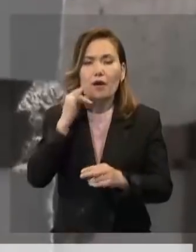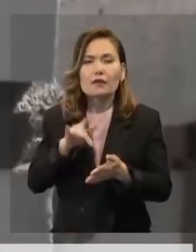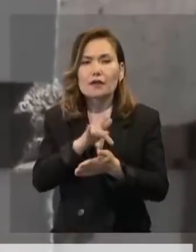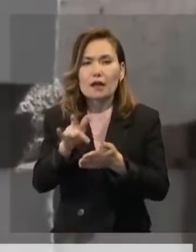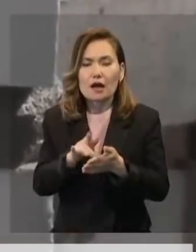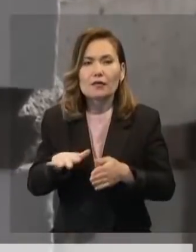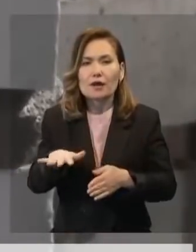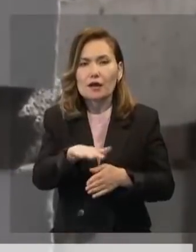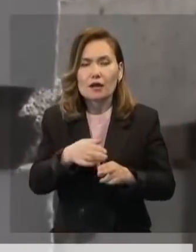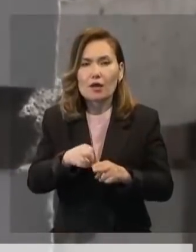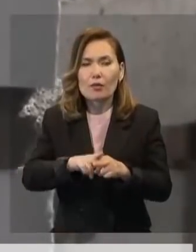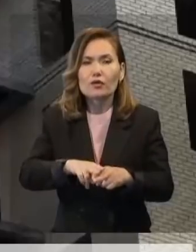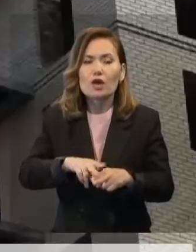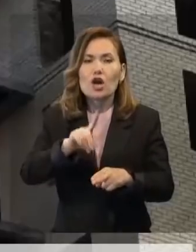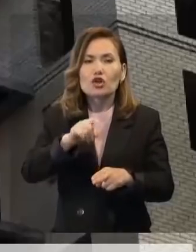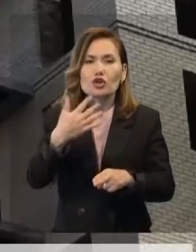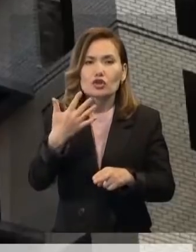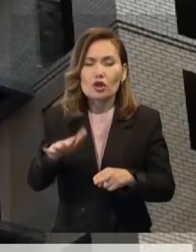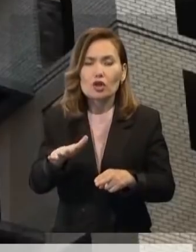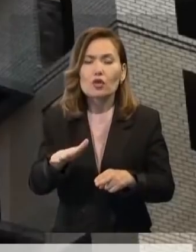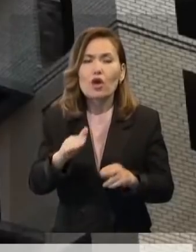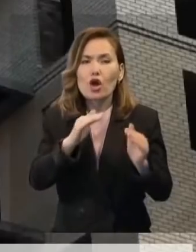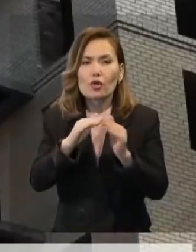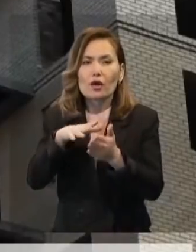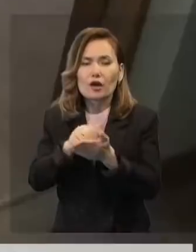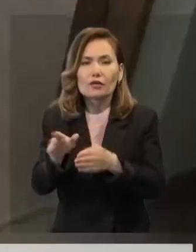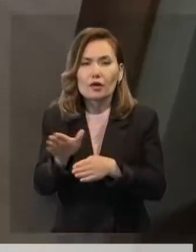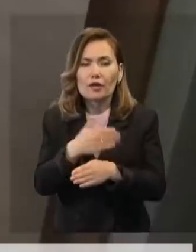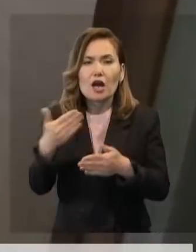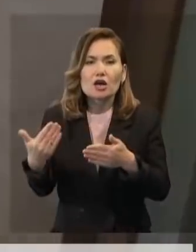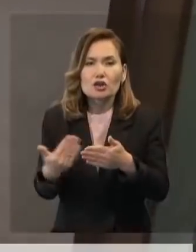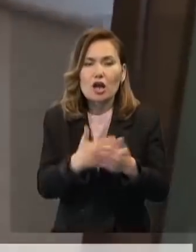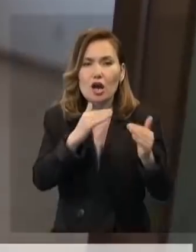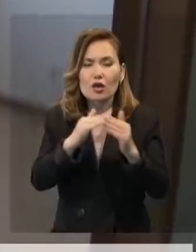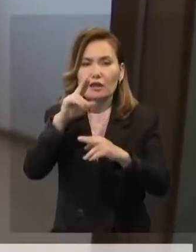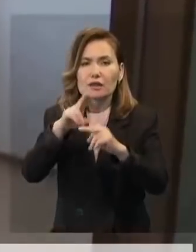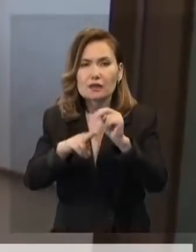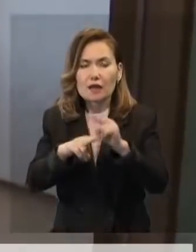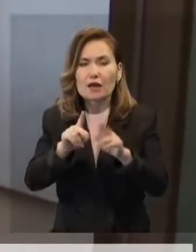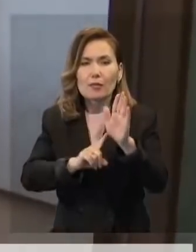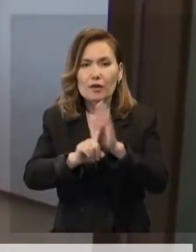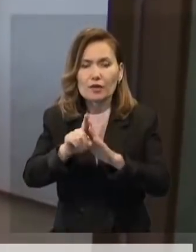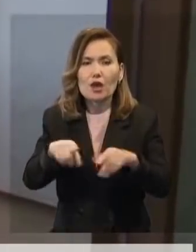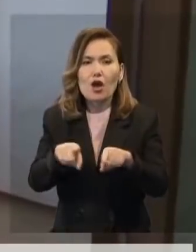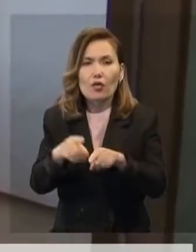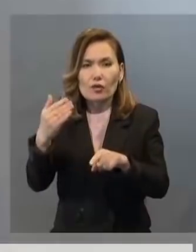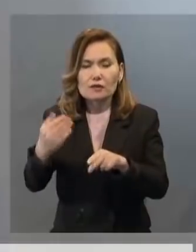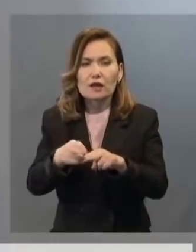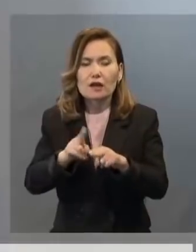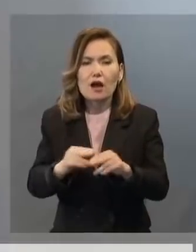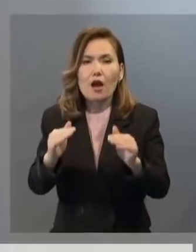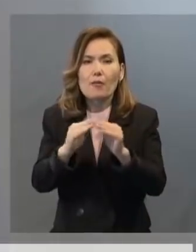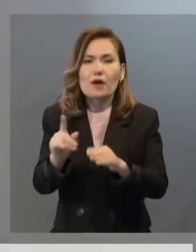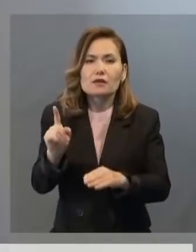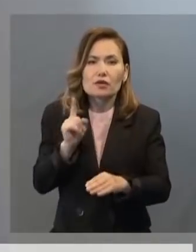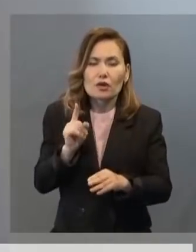ықшам ауданында ғана 152 қабатты үй сүрілген. Олардың орнында жаңа көп қабатты үйлер салынды. Осы тектес жағдайдағы баспана